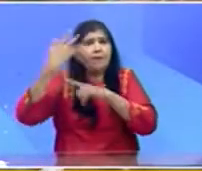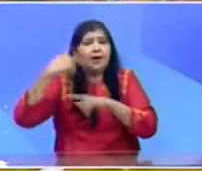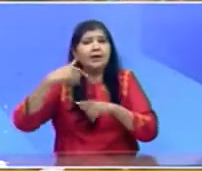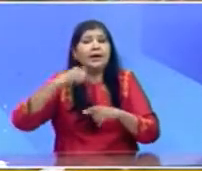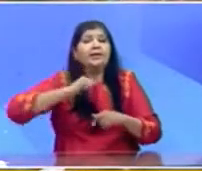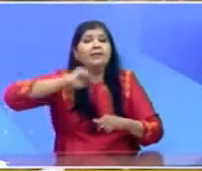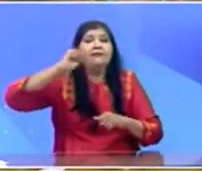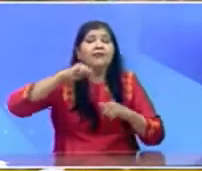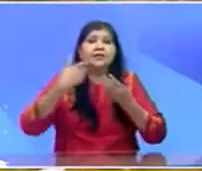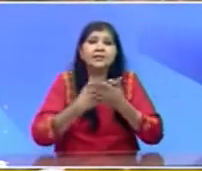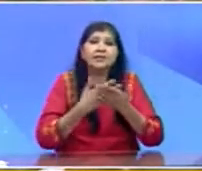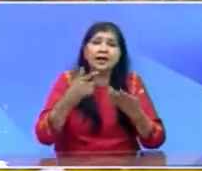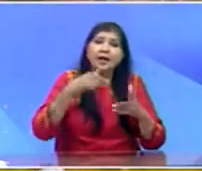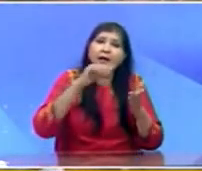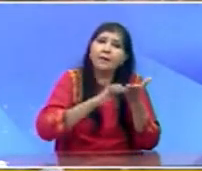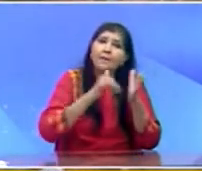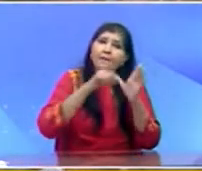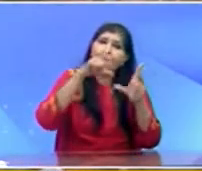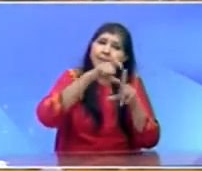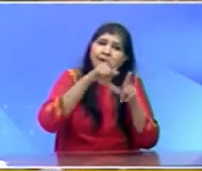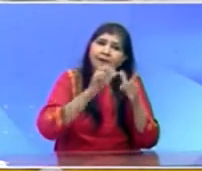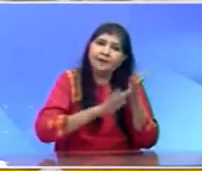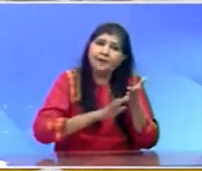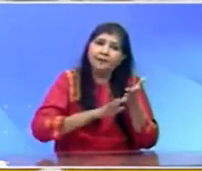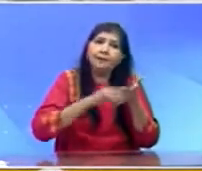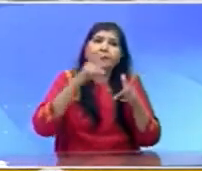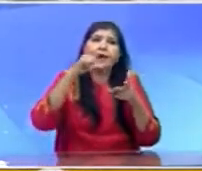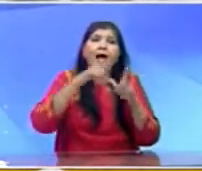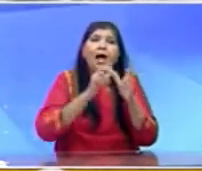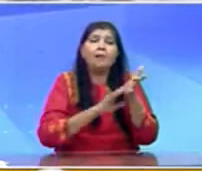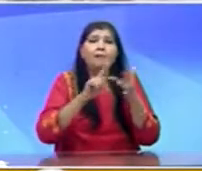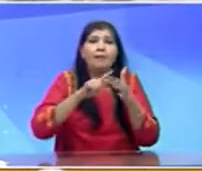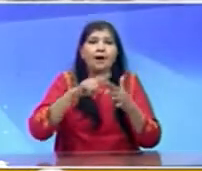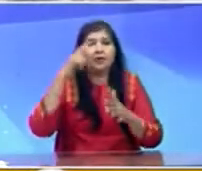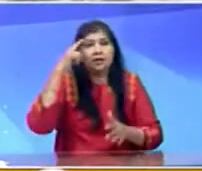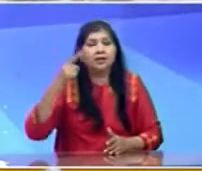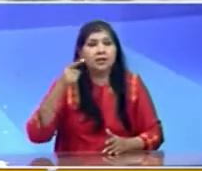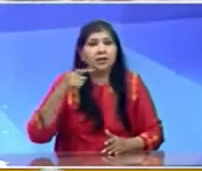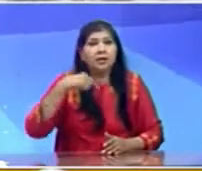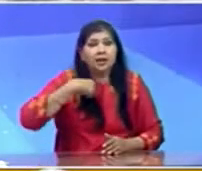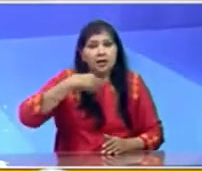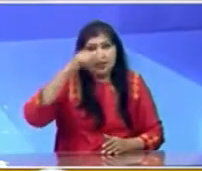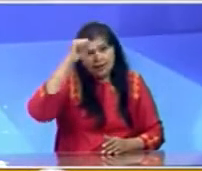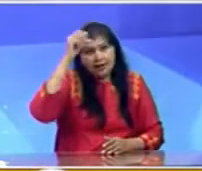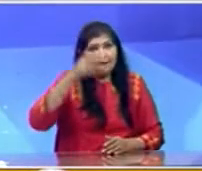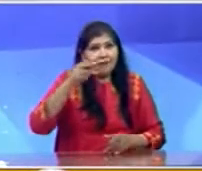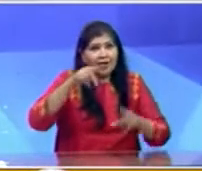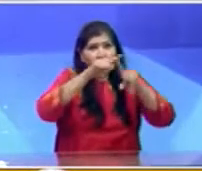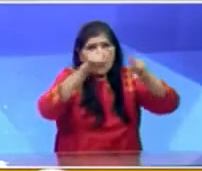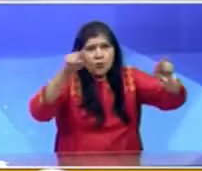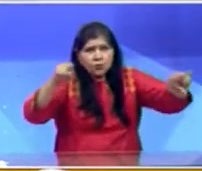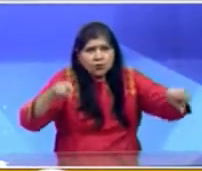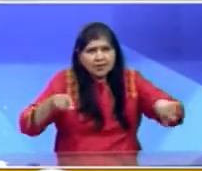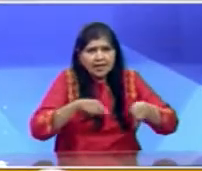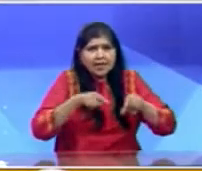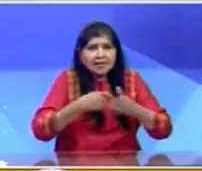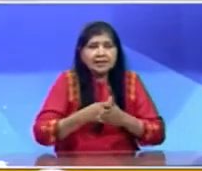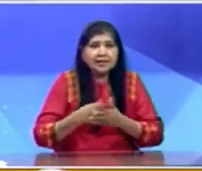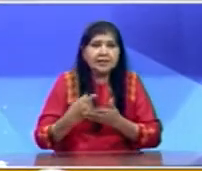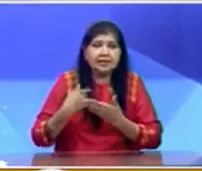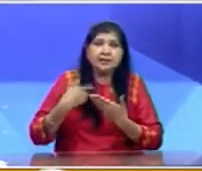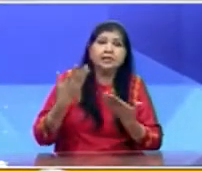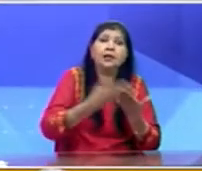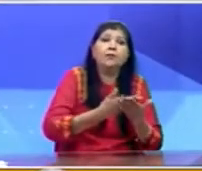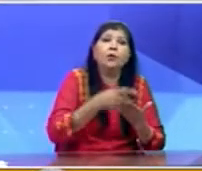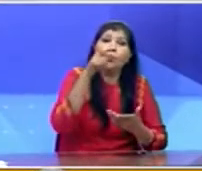क्रांतिकारी मैडम कामा को भी याद करूंगा। तिरंगे को आकार देने में उनकी भूमिका